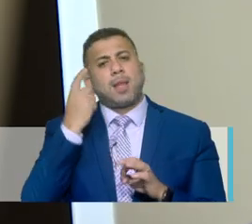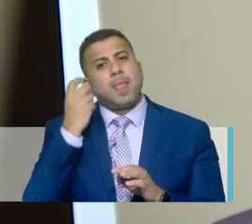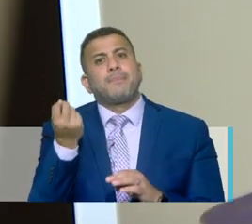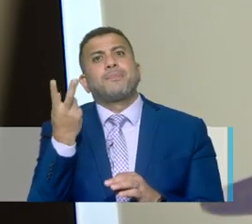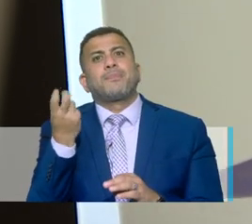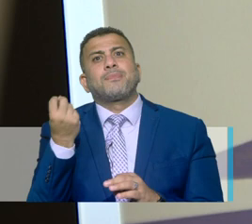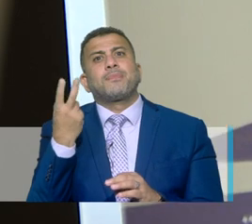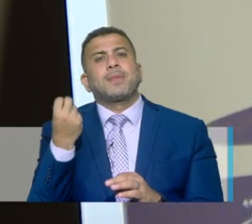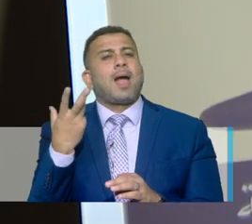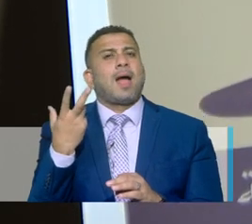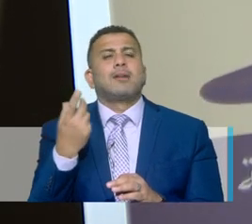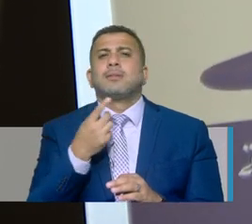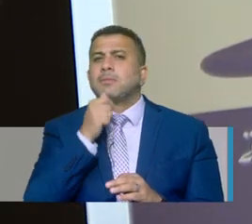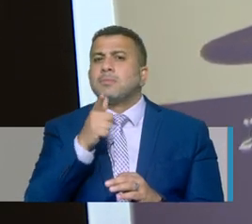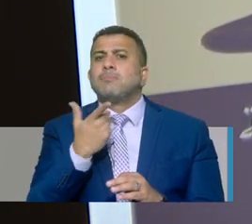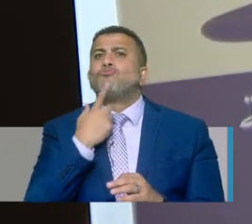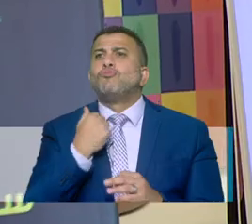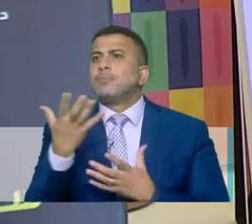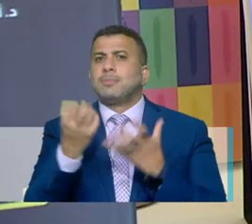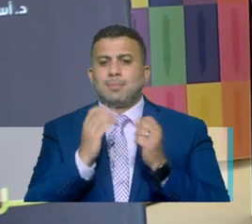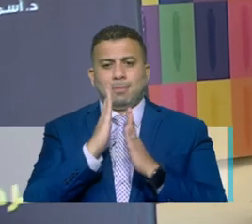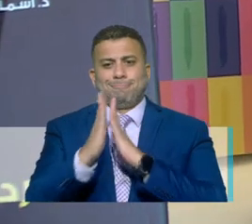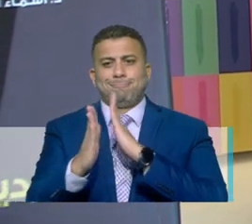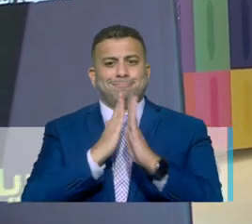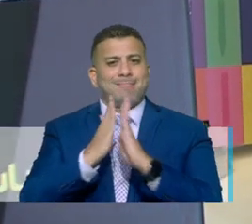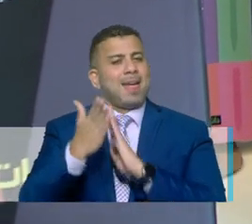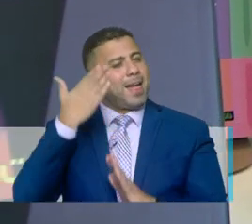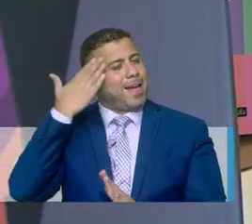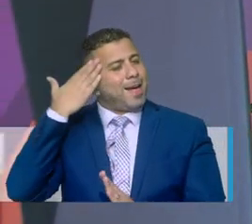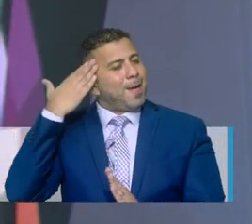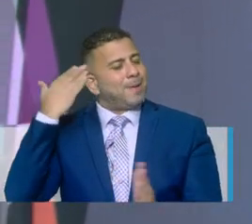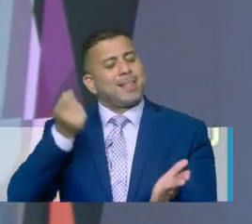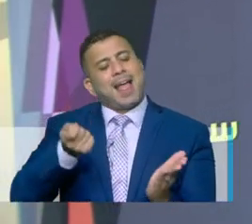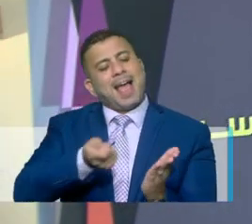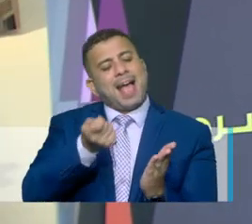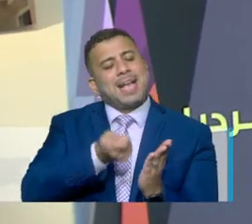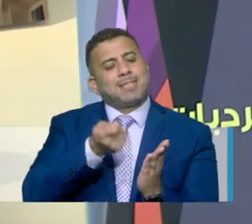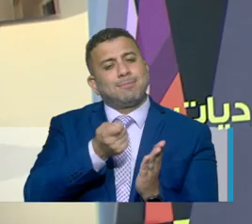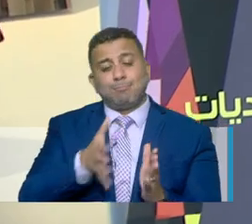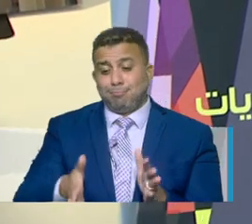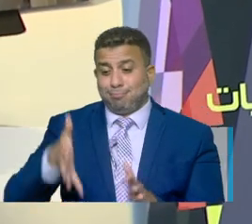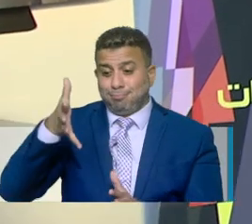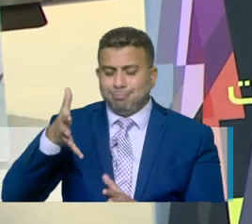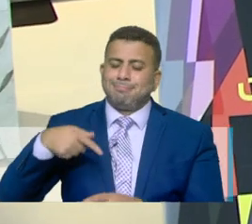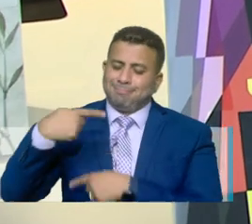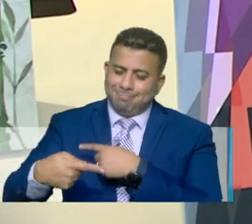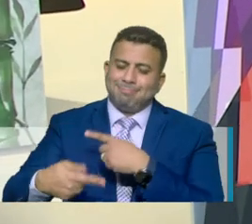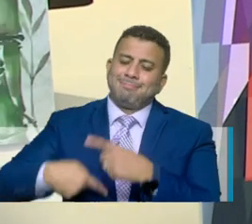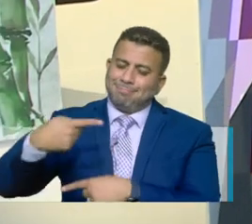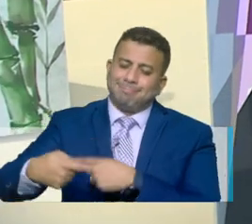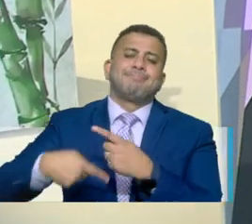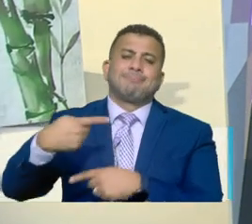للإبداع وبيئة خصبة لتبادل الخبرات الأدبية بين الأجيال المختلفة. في